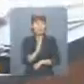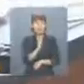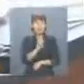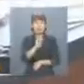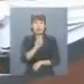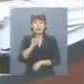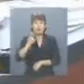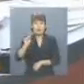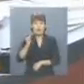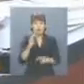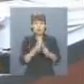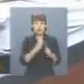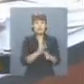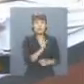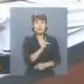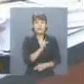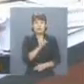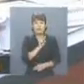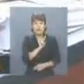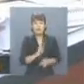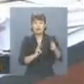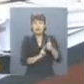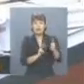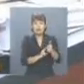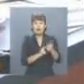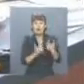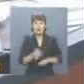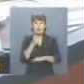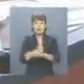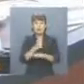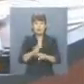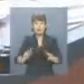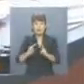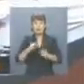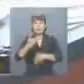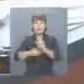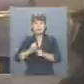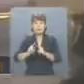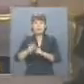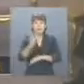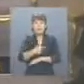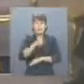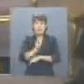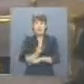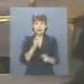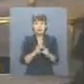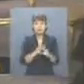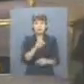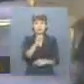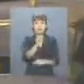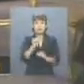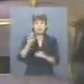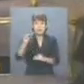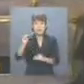นายกิติรัตน์ ณรนองรองนายกรัฐมนตรีและรัฐมนตรีว่าการกระทรวงพาณิชย์เป็นประธานและนายสุเมธ ตันติเวชกุลเลขาธิ